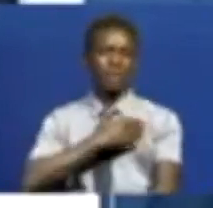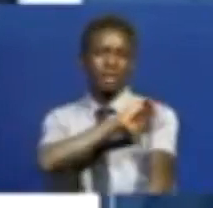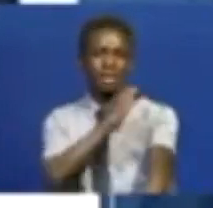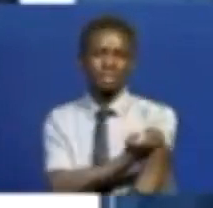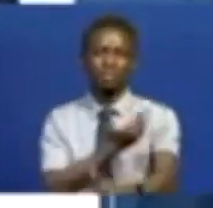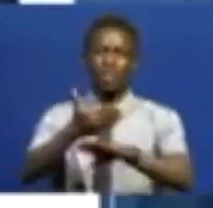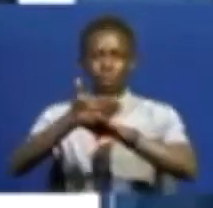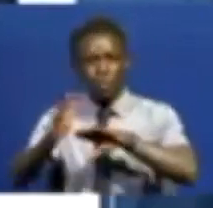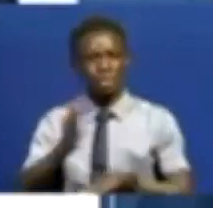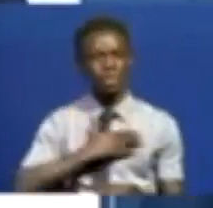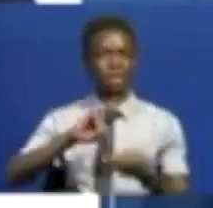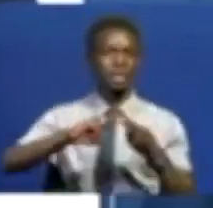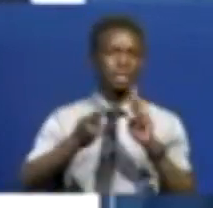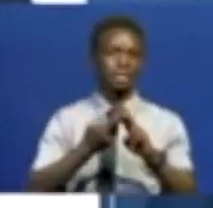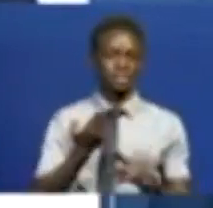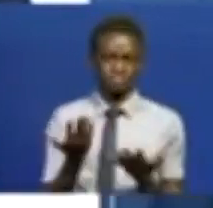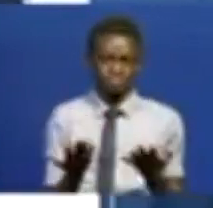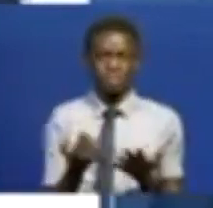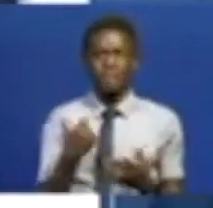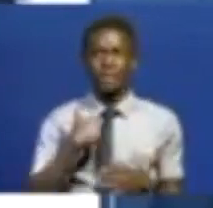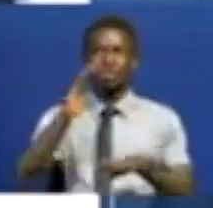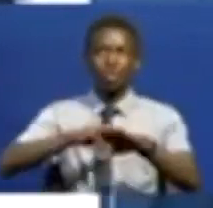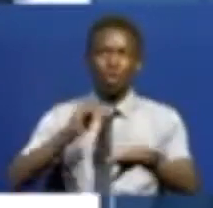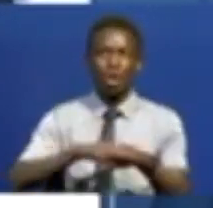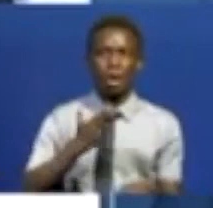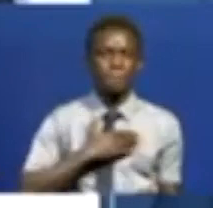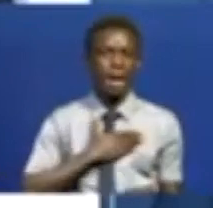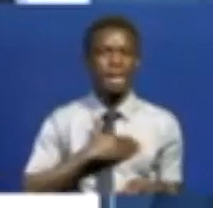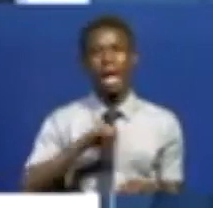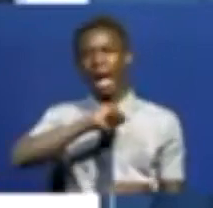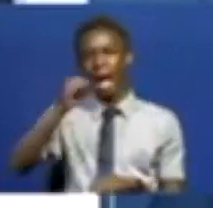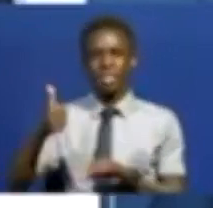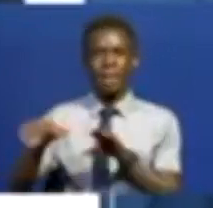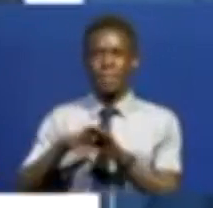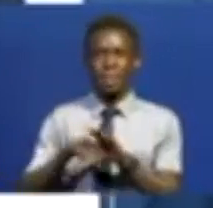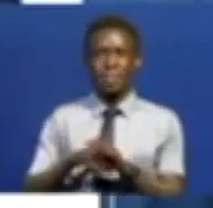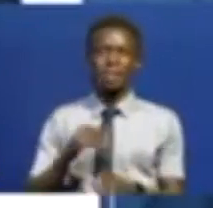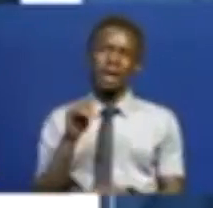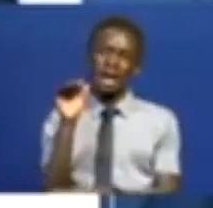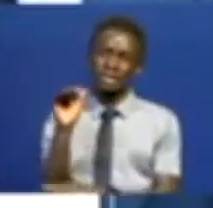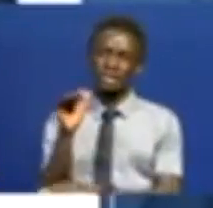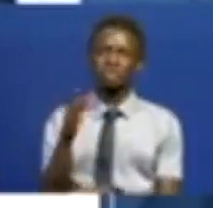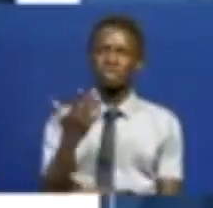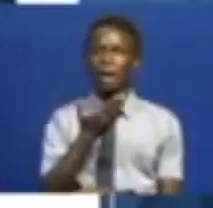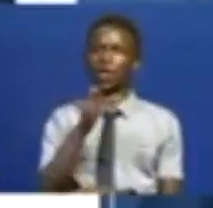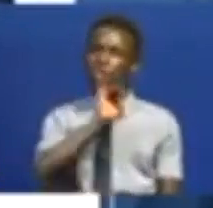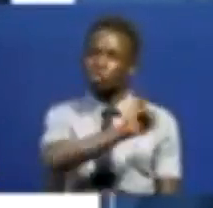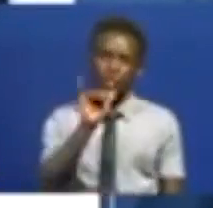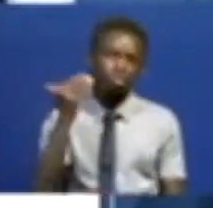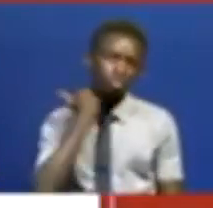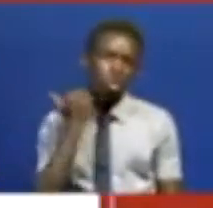we've courted for some time, I'll call my counterpart to actually bring those culprits to book.